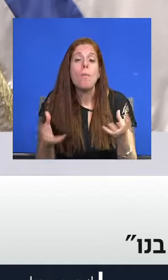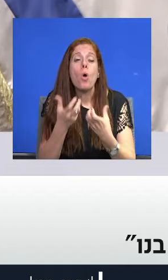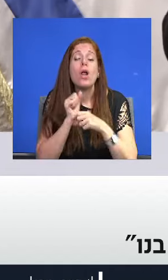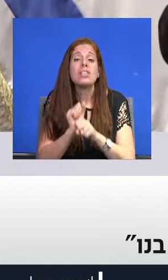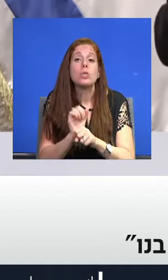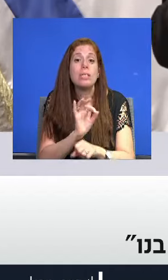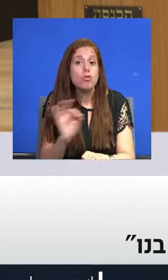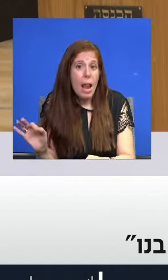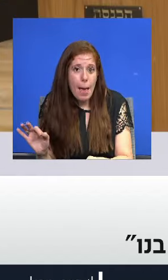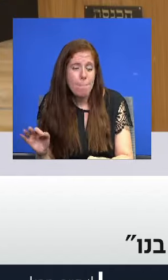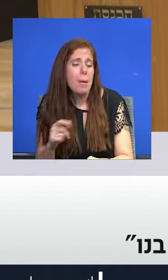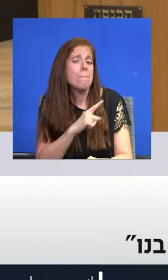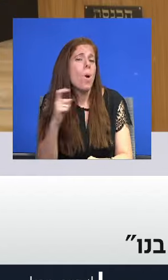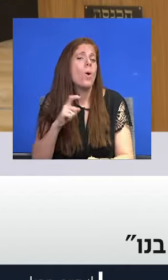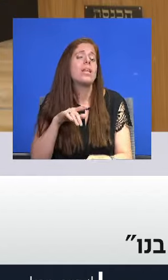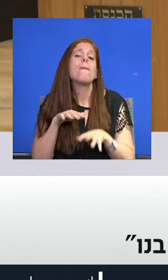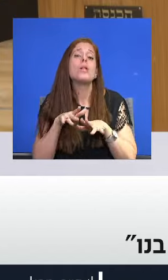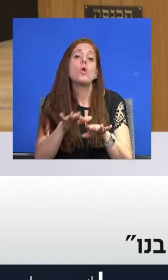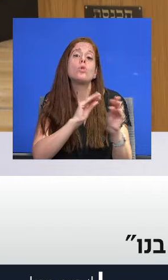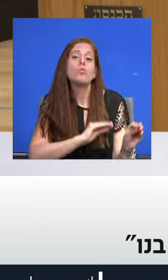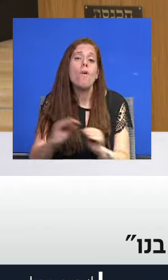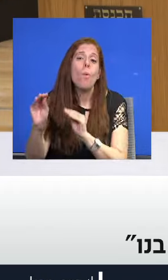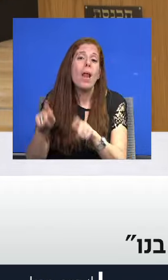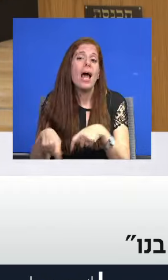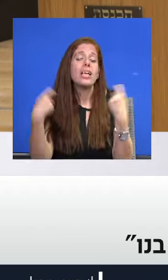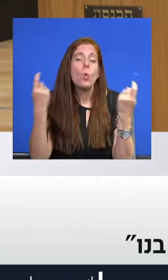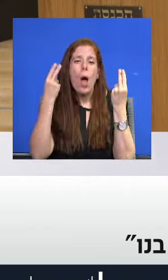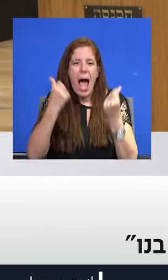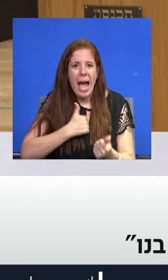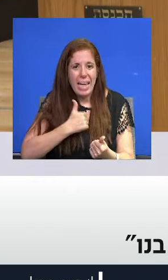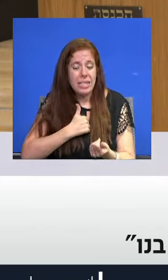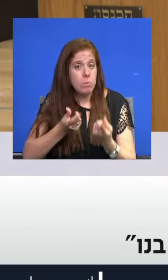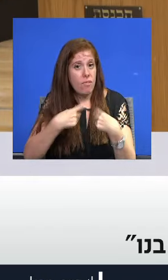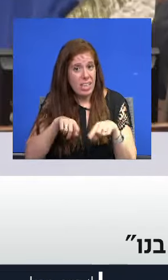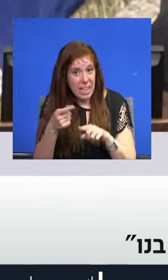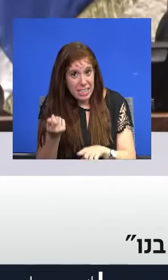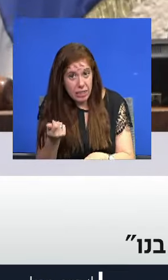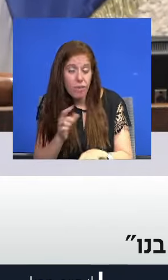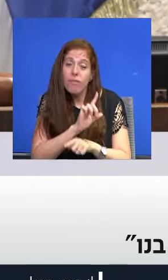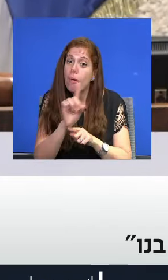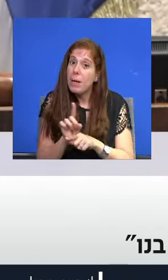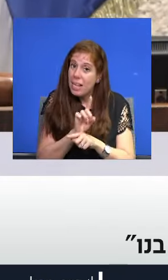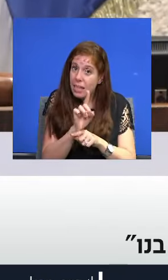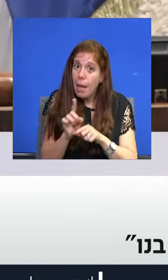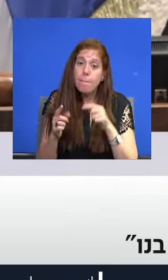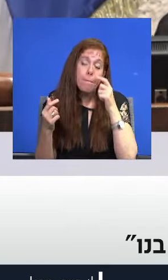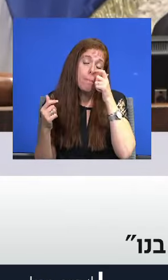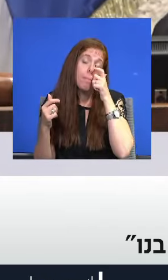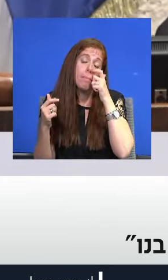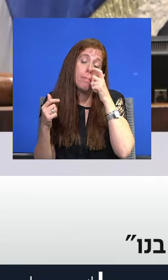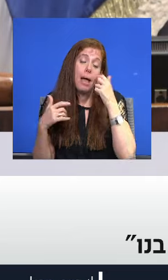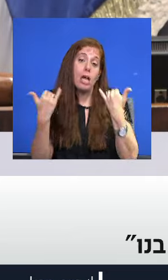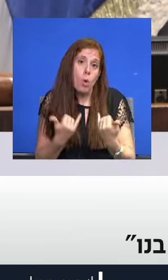התקציבי, מאות המיליונים שהועברו לחינוך החרדי בוועדת הכספים. ובינתיים, היום מבטיח חבר